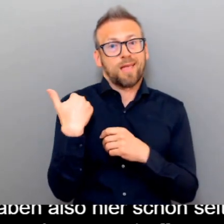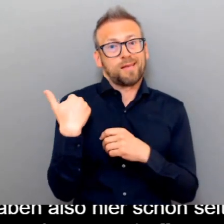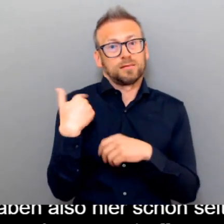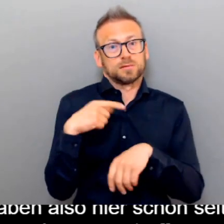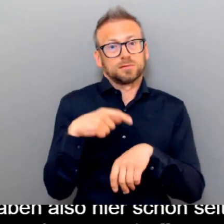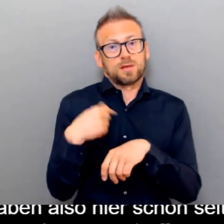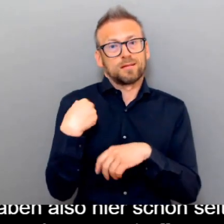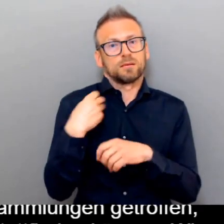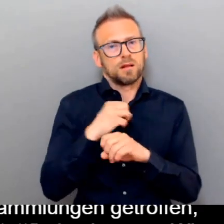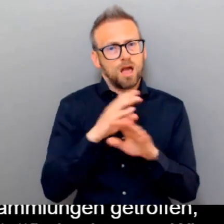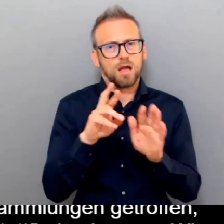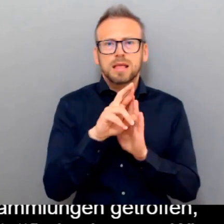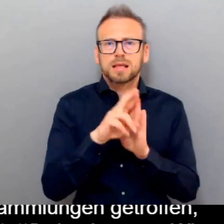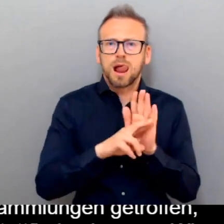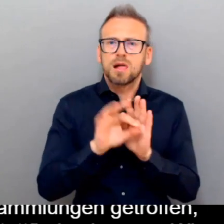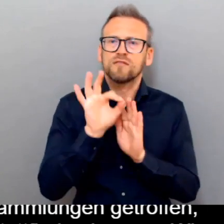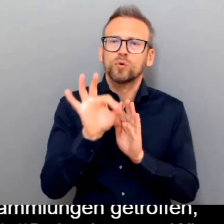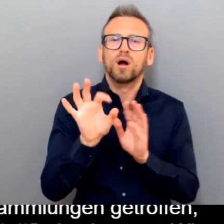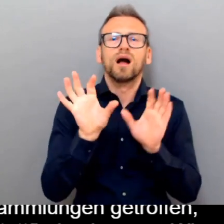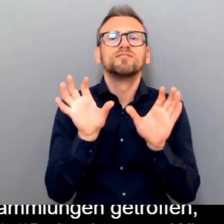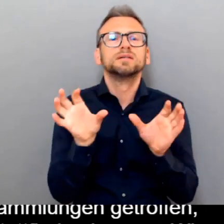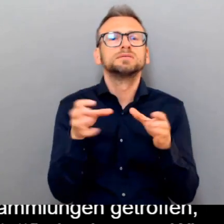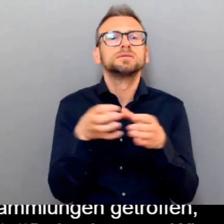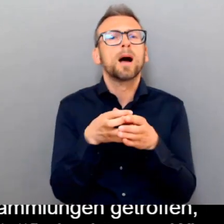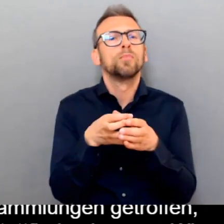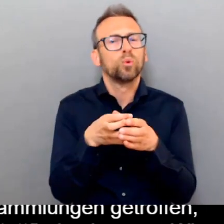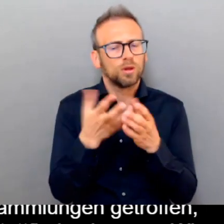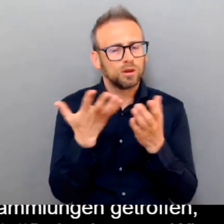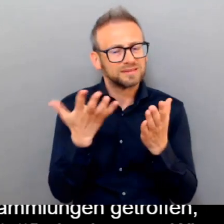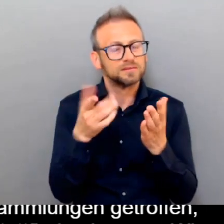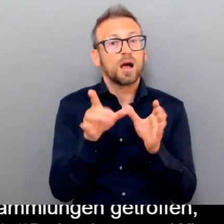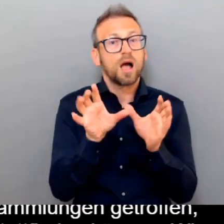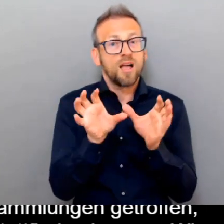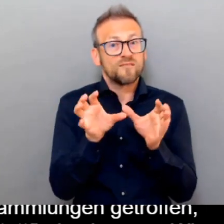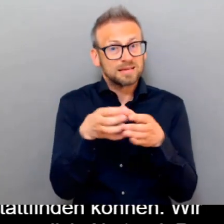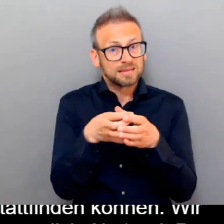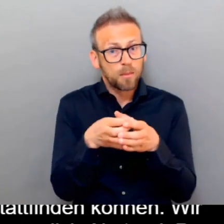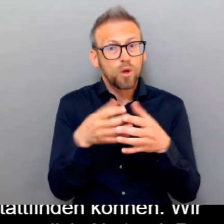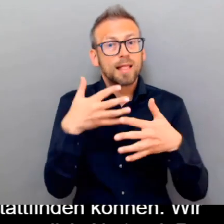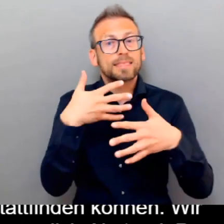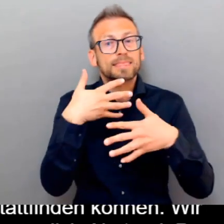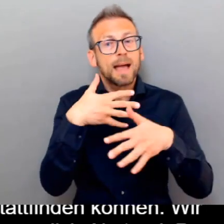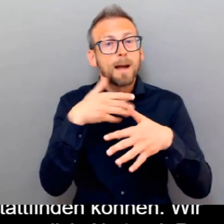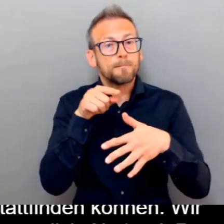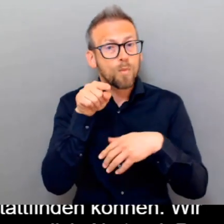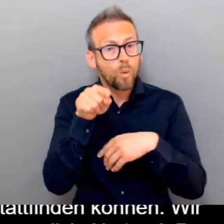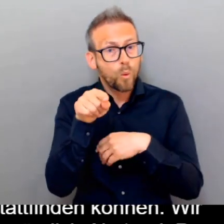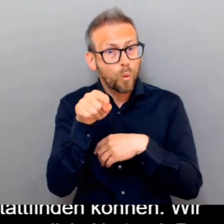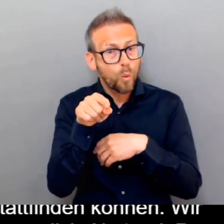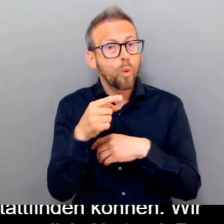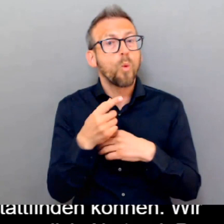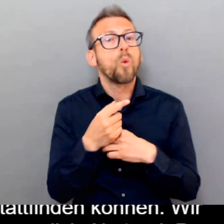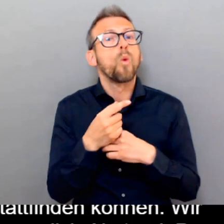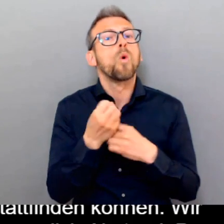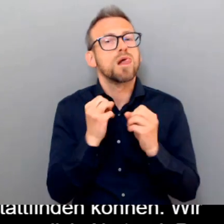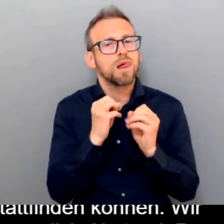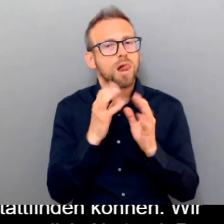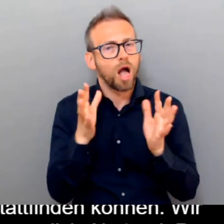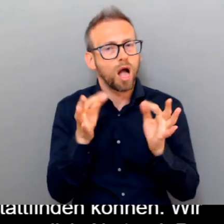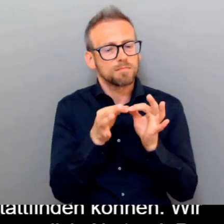dass es eine Diskrepanz gibt zwischen der Anmeldung von einer Veranstaltung in Nürnberg, in München